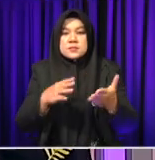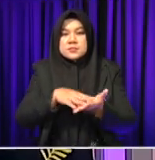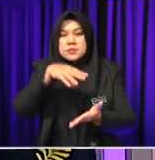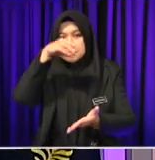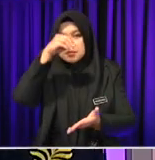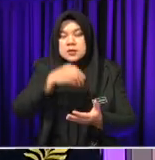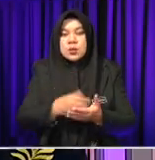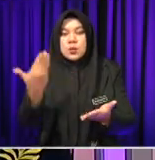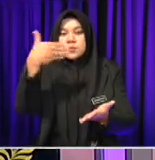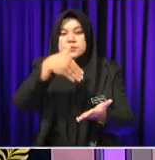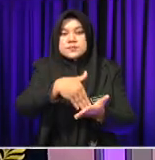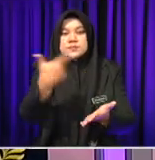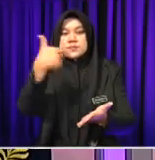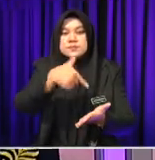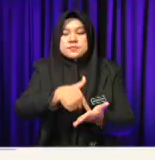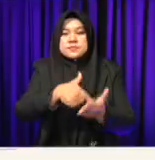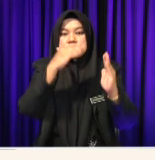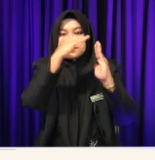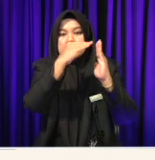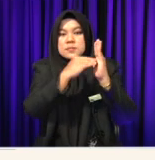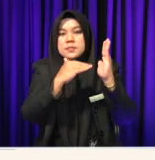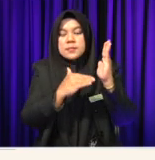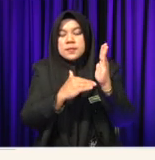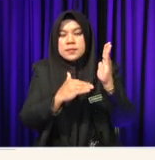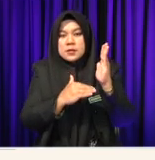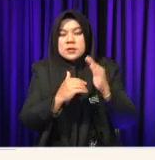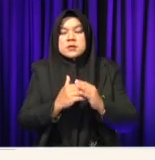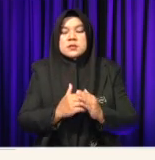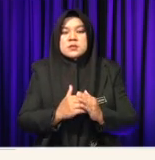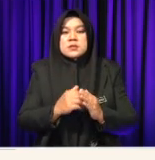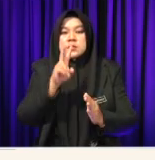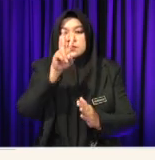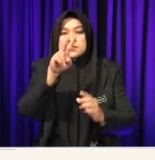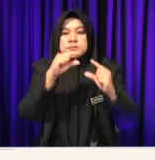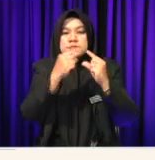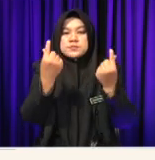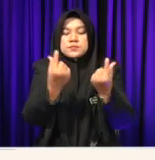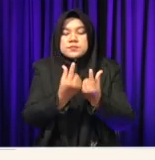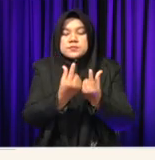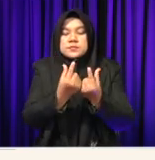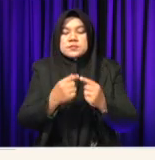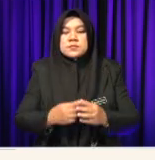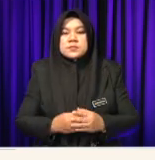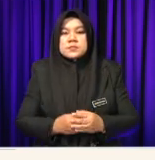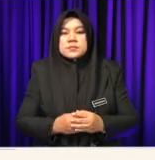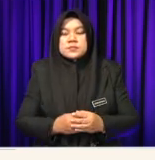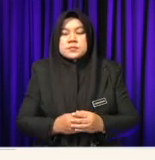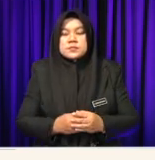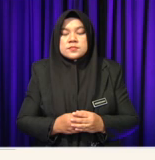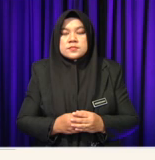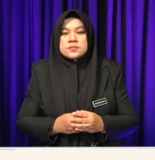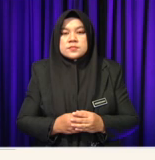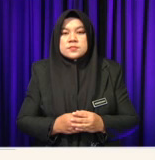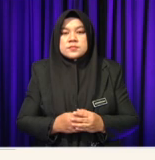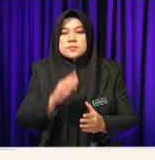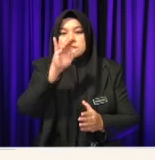okey kita ulang balik okey senaraikan kata tugas senaraikan dua golongan kehendak soalannya dua golongan